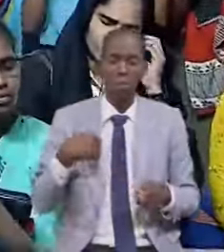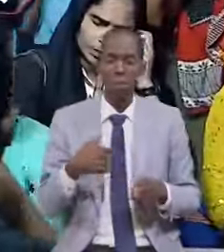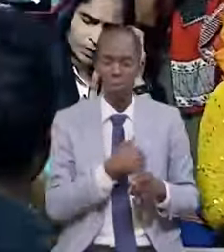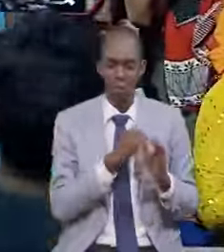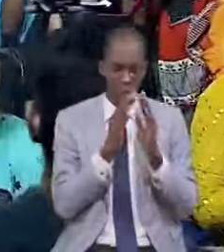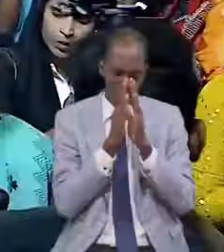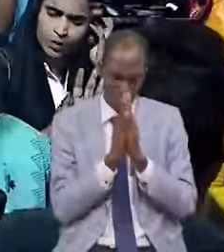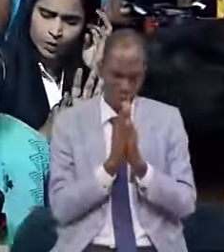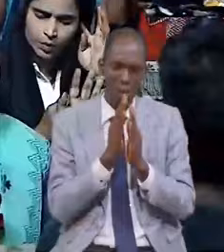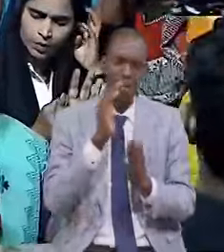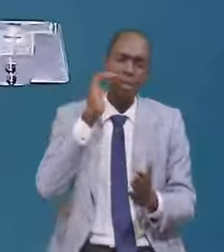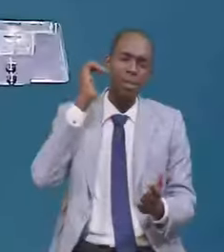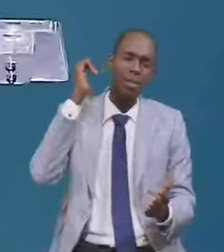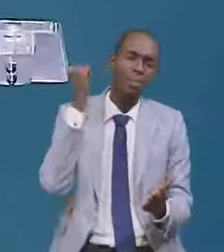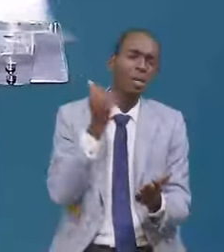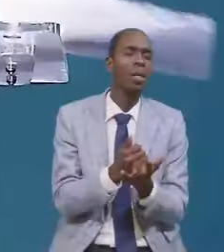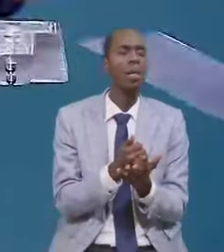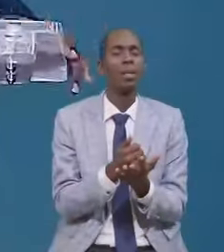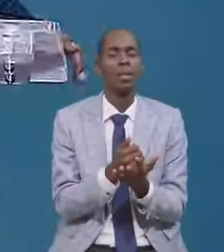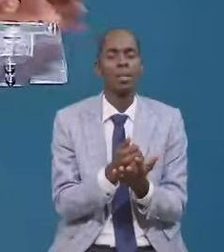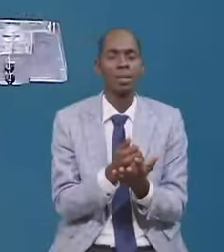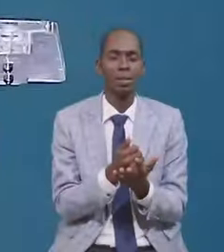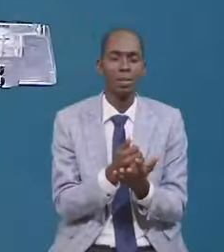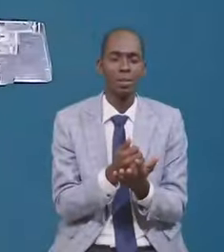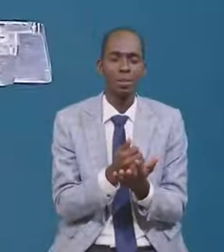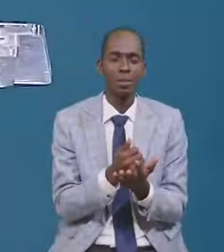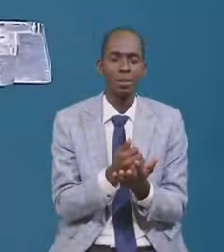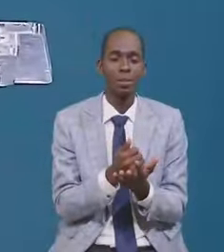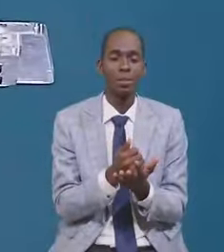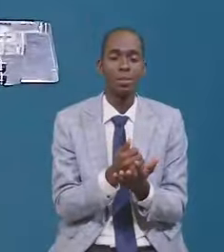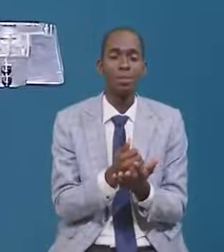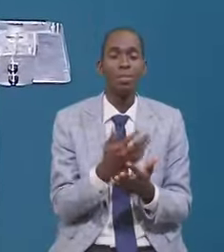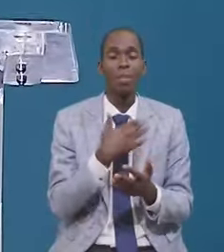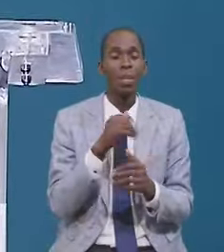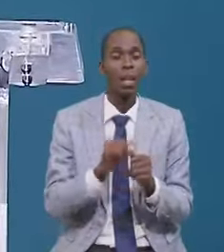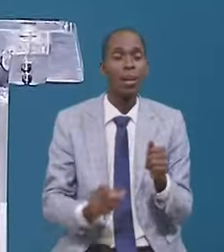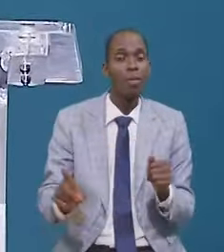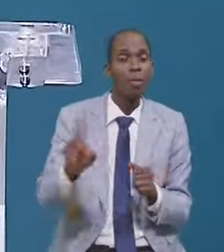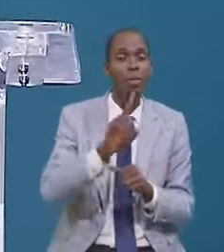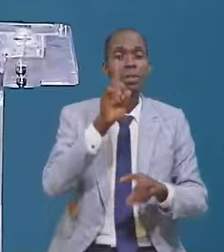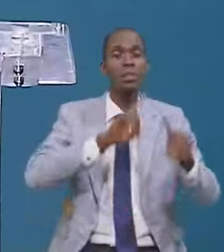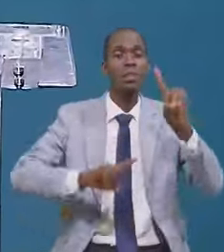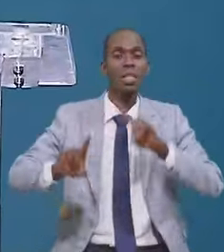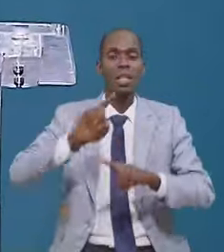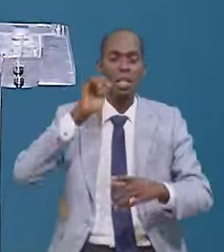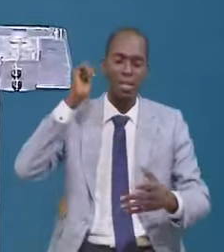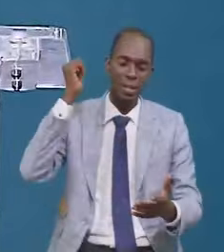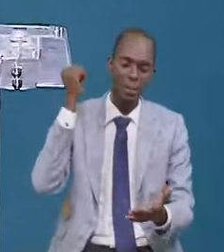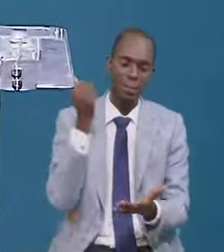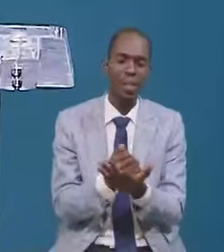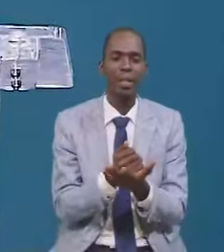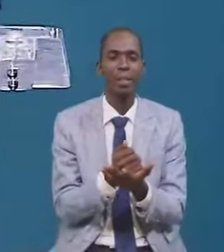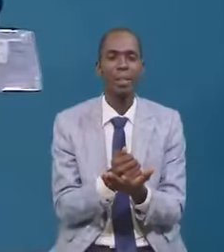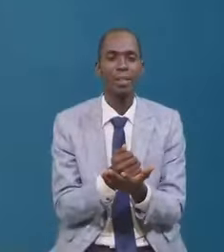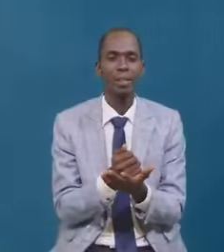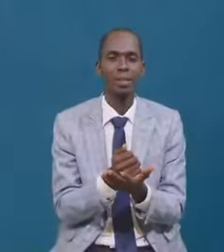pray. యేసు నామములో ప్రార్థించుచున్నాము తండ్రి. And everybody said amen. అందరూ